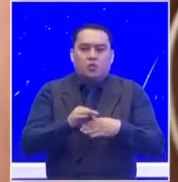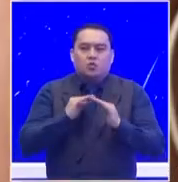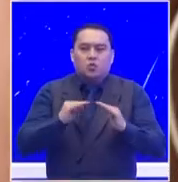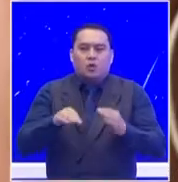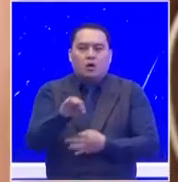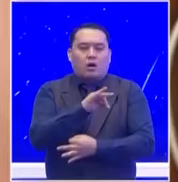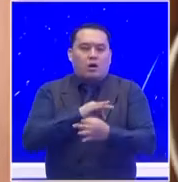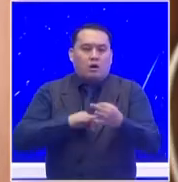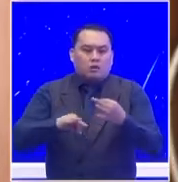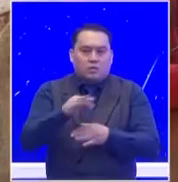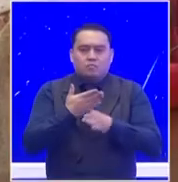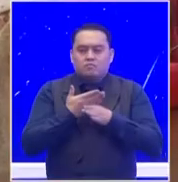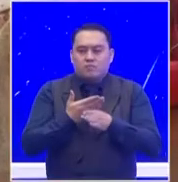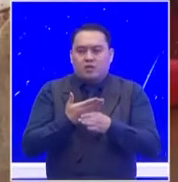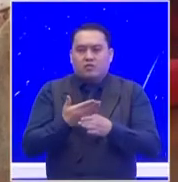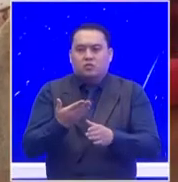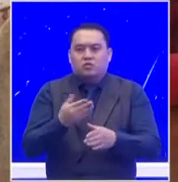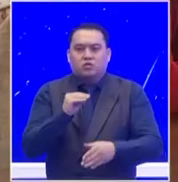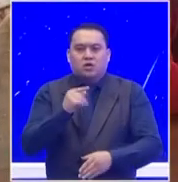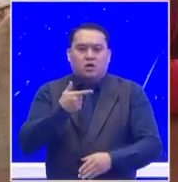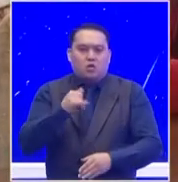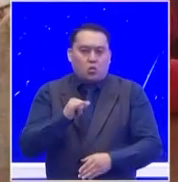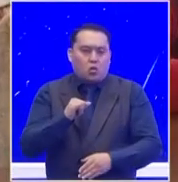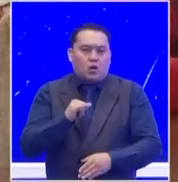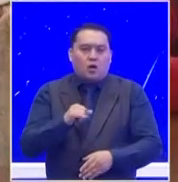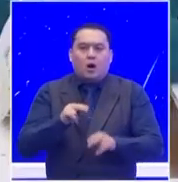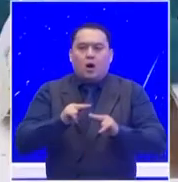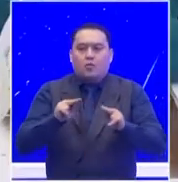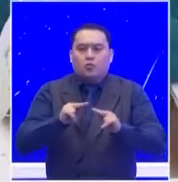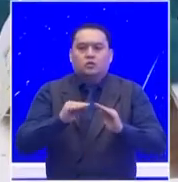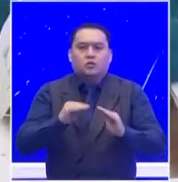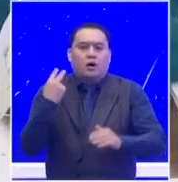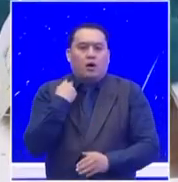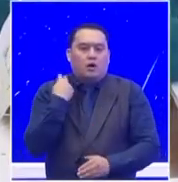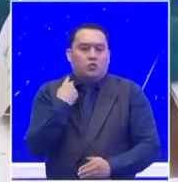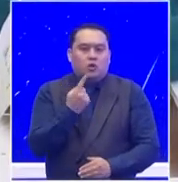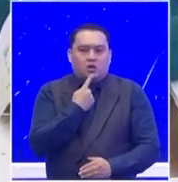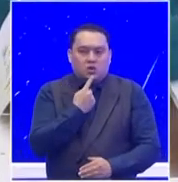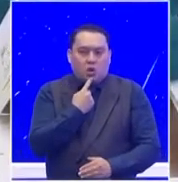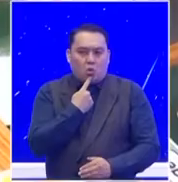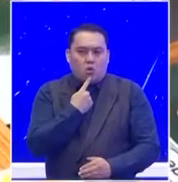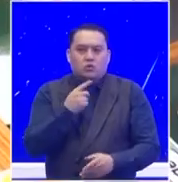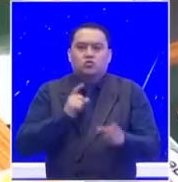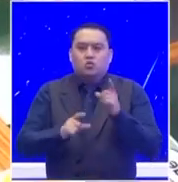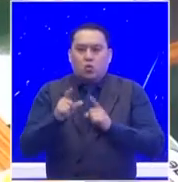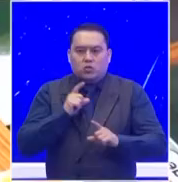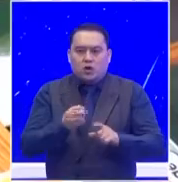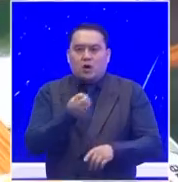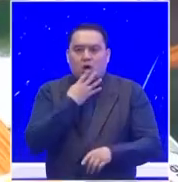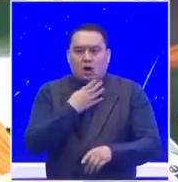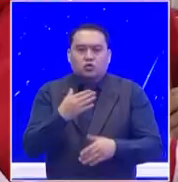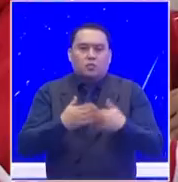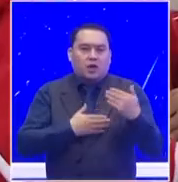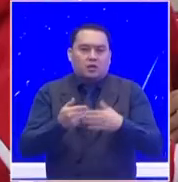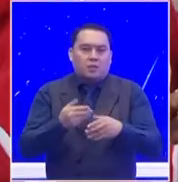дома «Айналайын» помогают волонтеры ЖГУ. Добровольцы обучают детей английскому языку. К тому же для студентов это хорошая